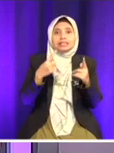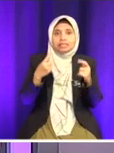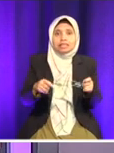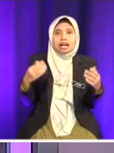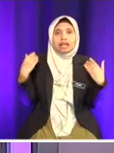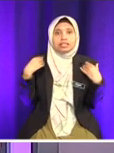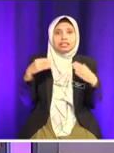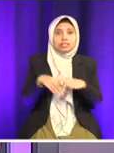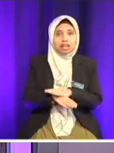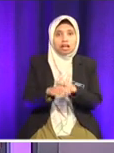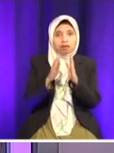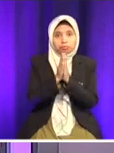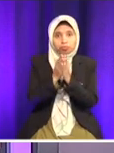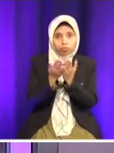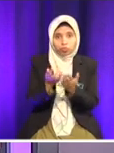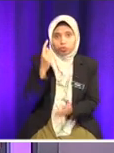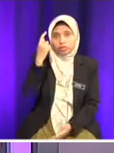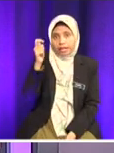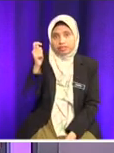dalam kita punya buku teks